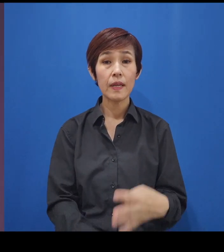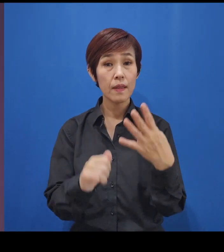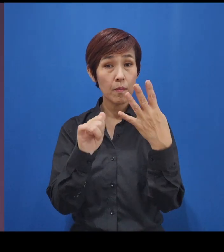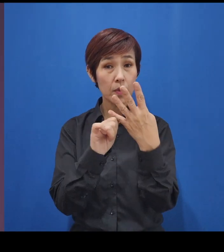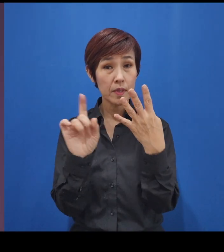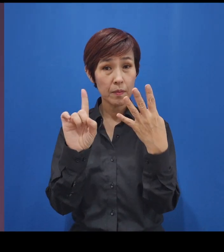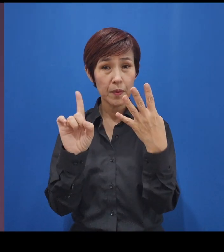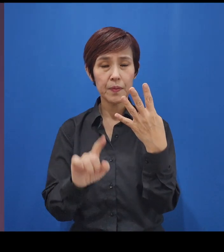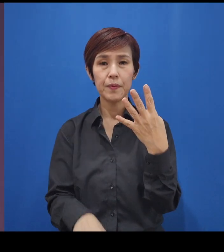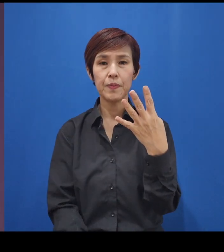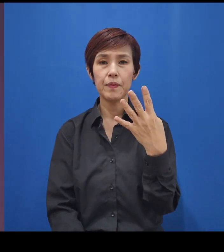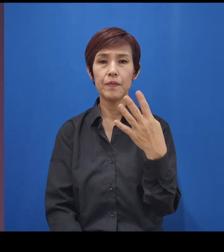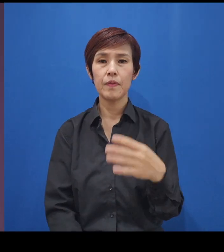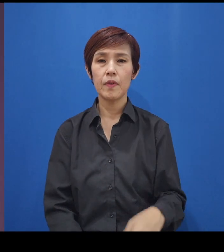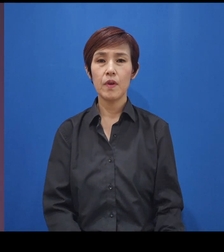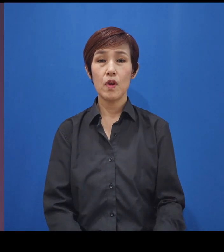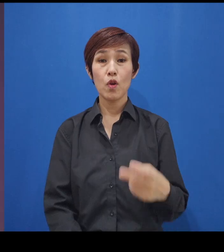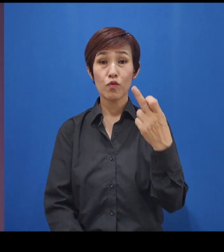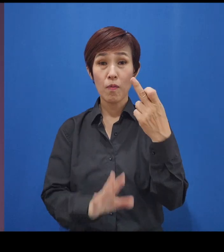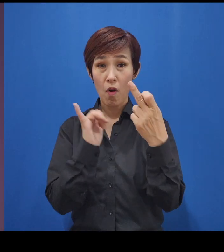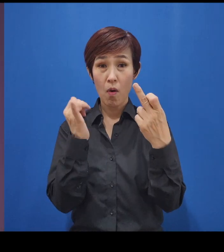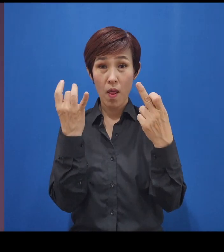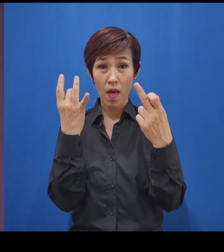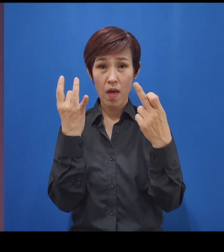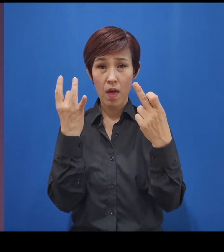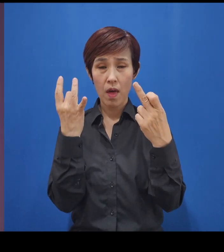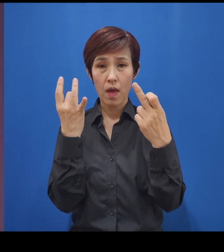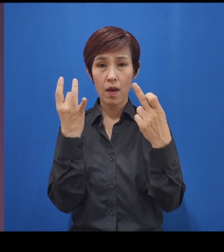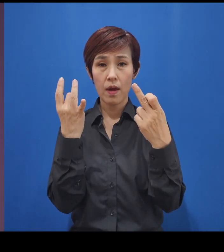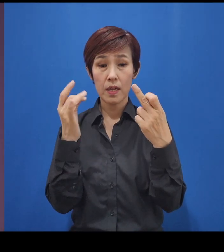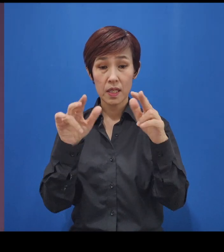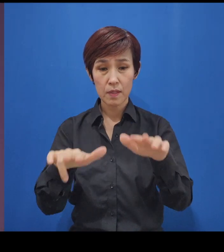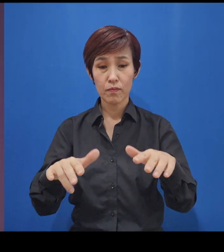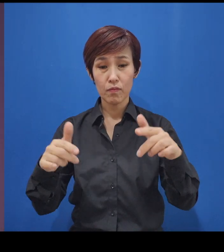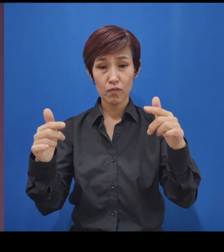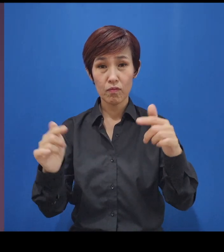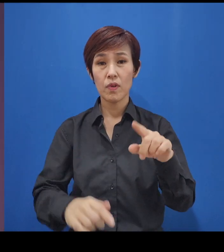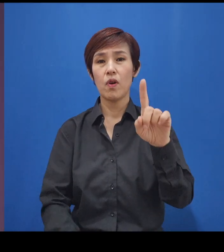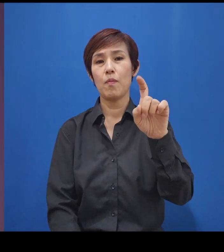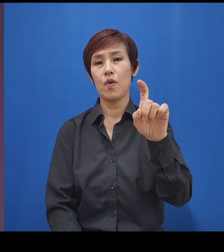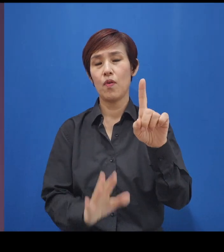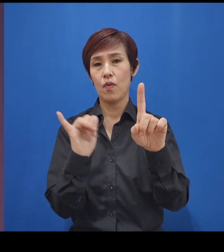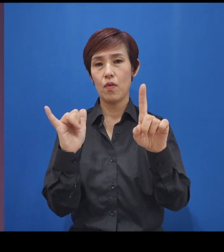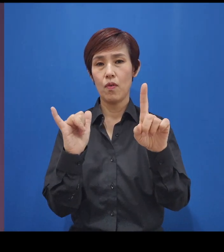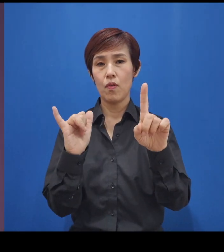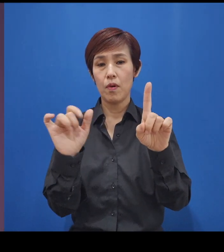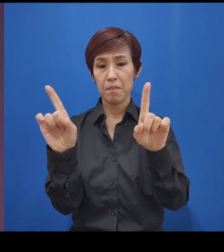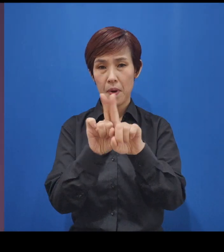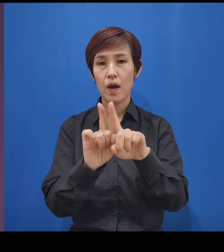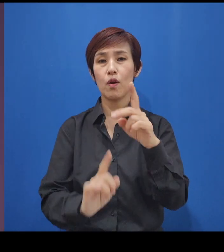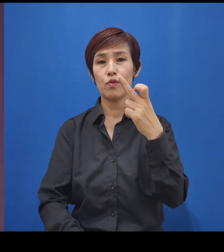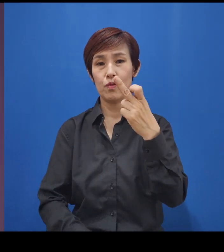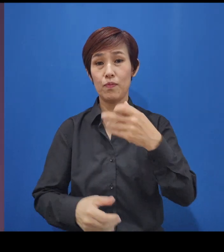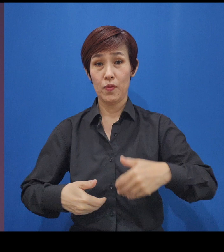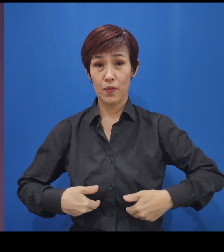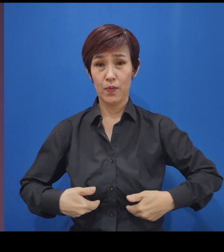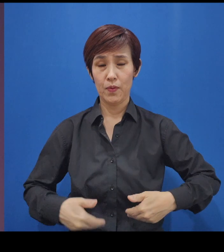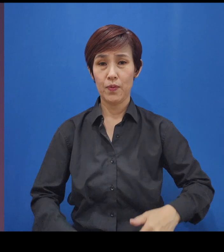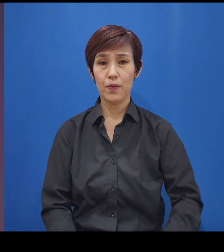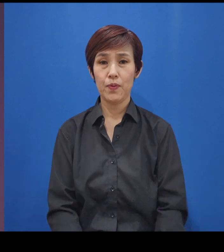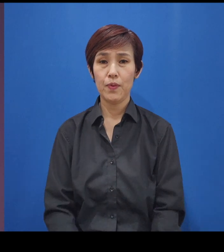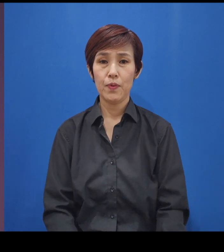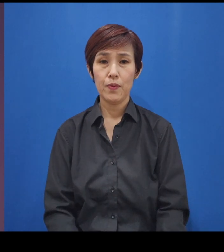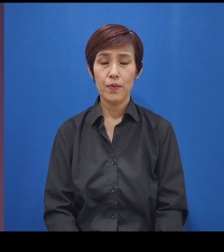번째, 12이 11로 줄었으니 한 사람을 더 세워 12를 만들고자